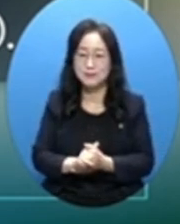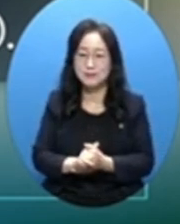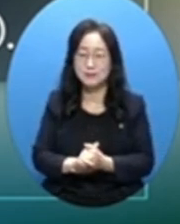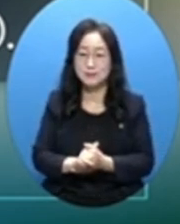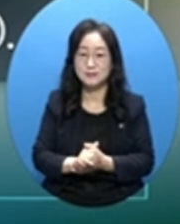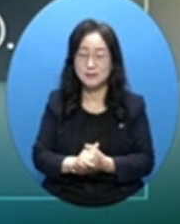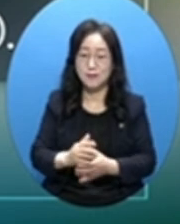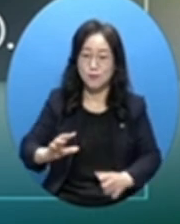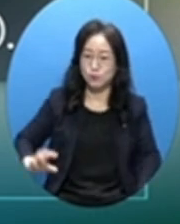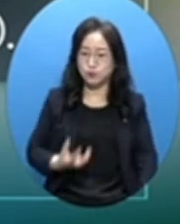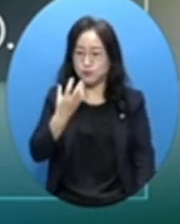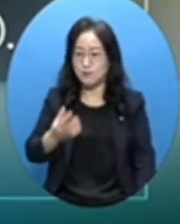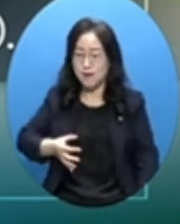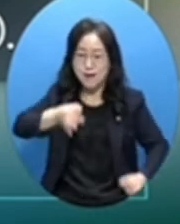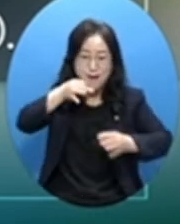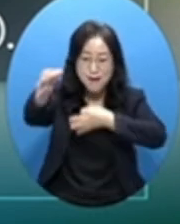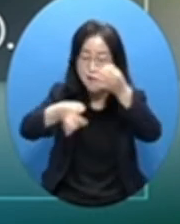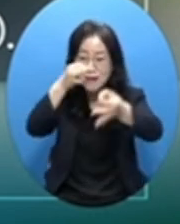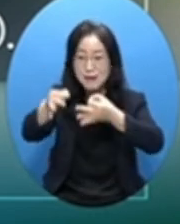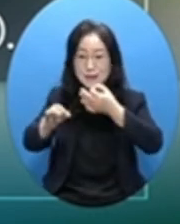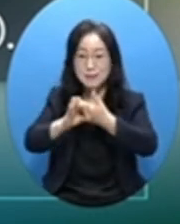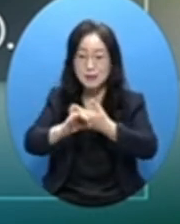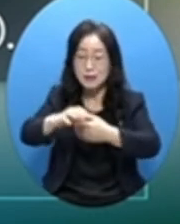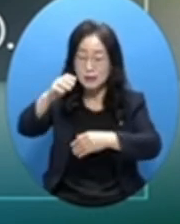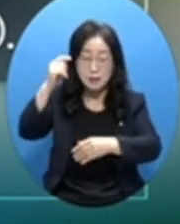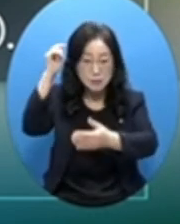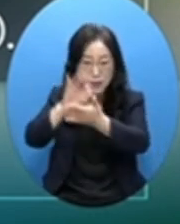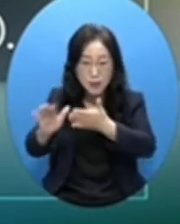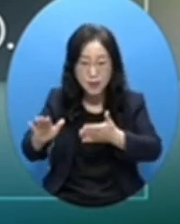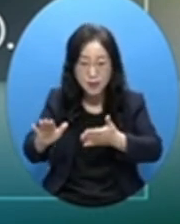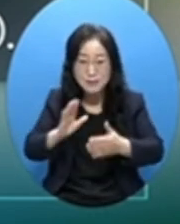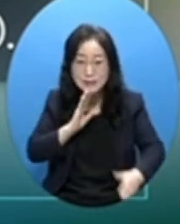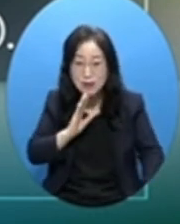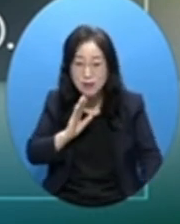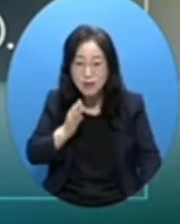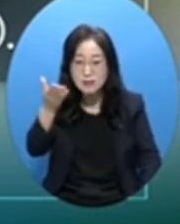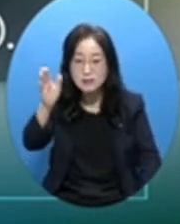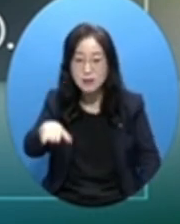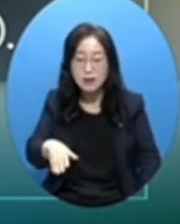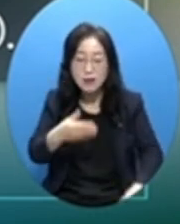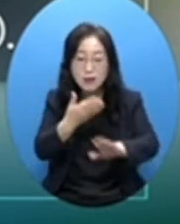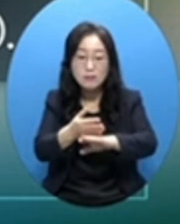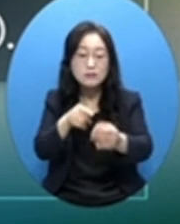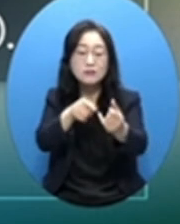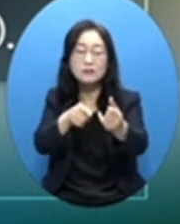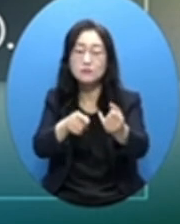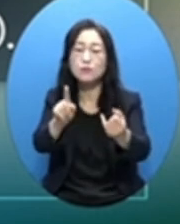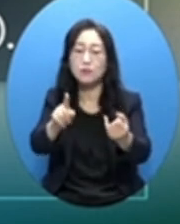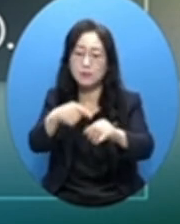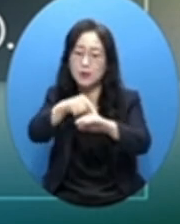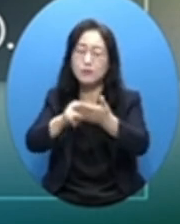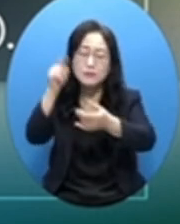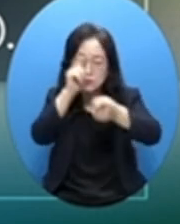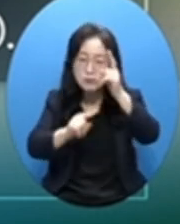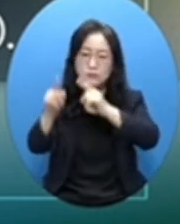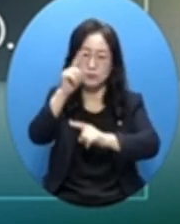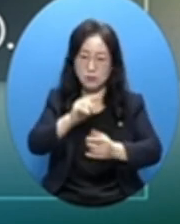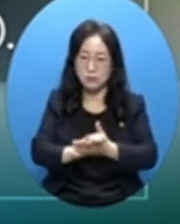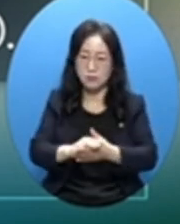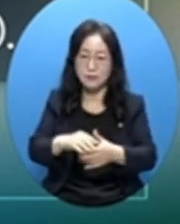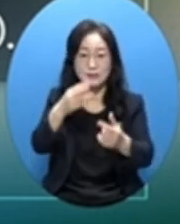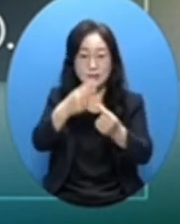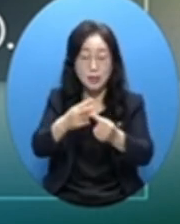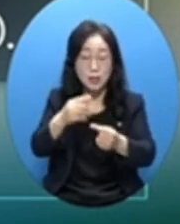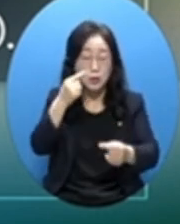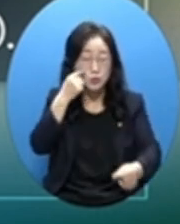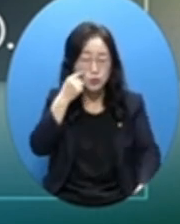욱하는 성격으로 소리를 지르고 나면 그분은 편할지 몰라도 상대편은 그것이 마음에 상처를 남게 되기 때문에 그렇습니다. 셋째, 눈이 있어도